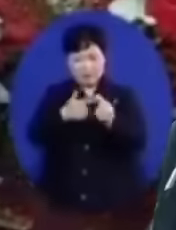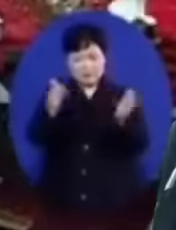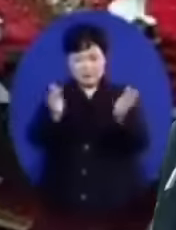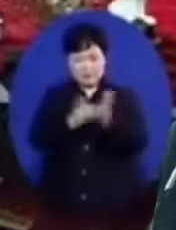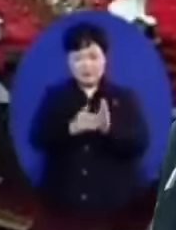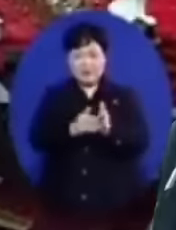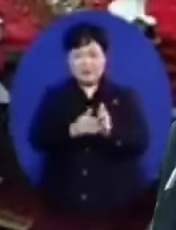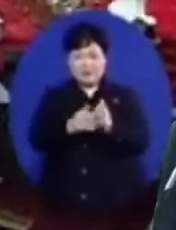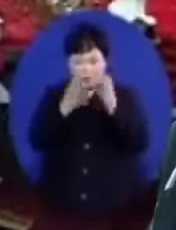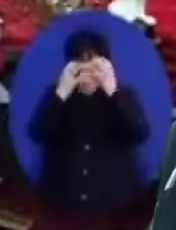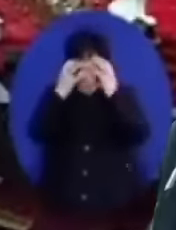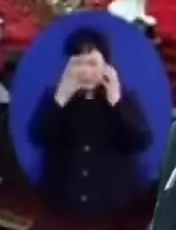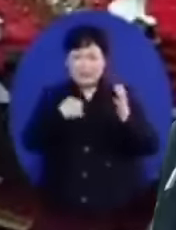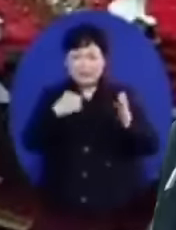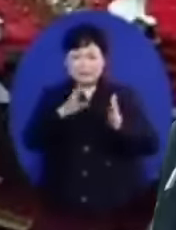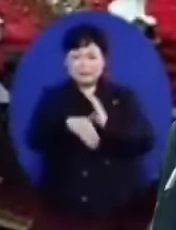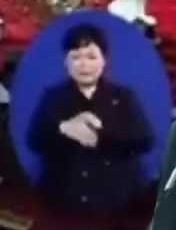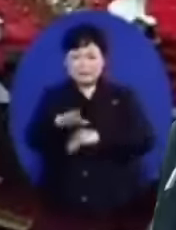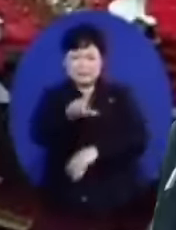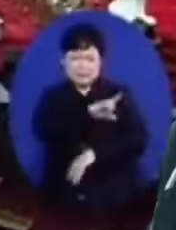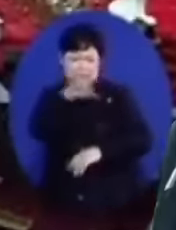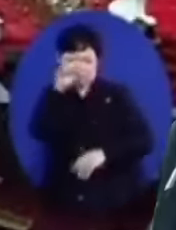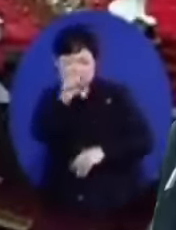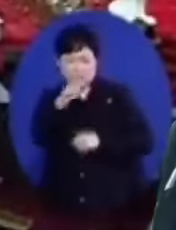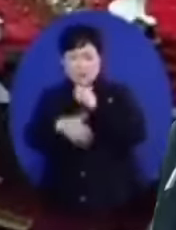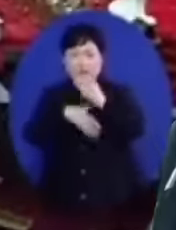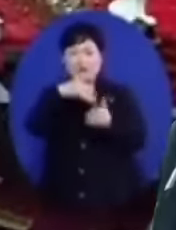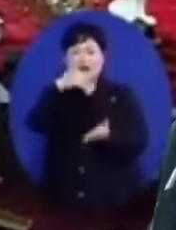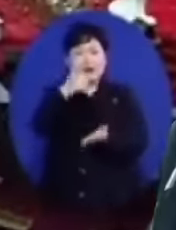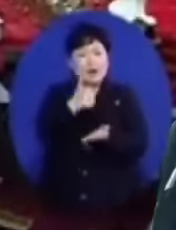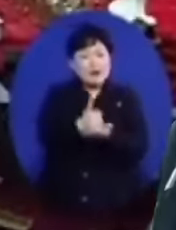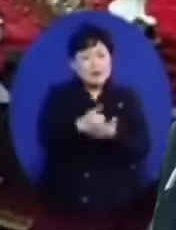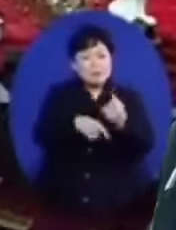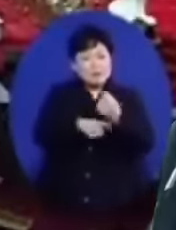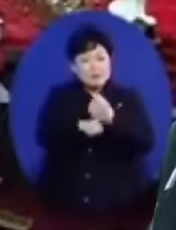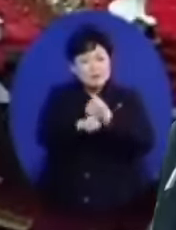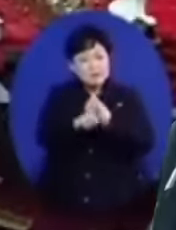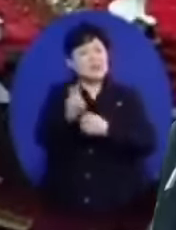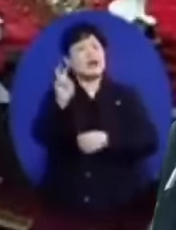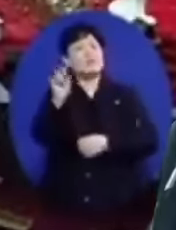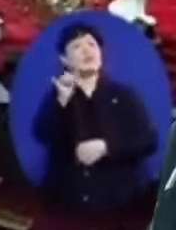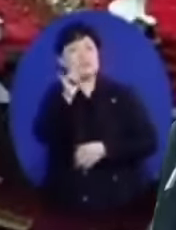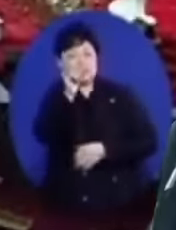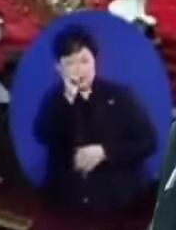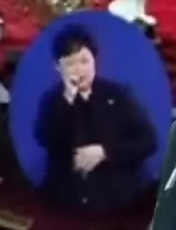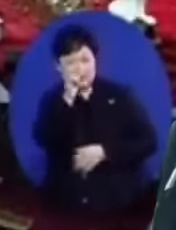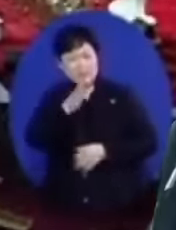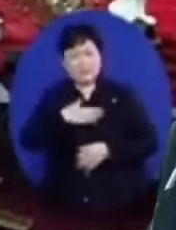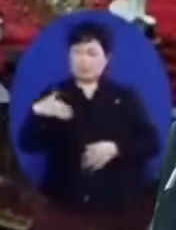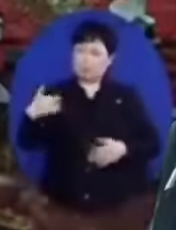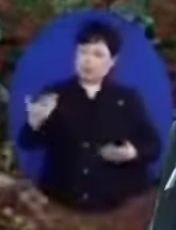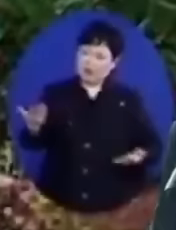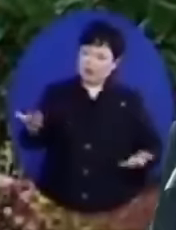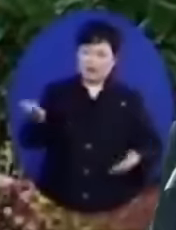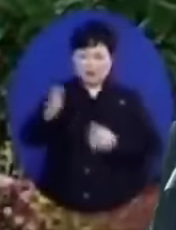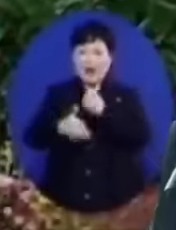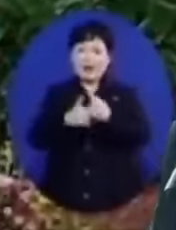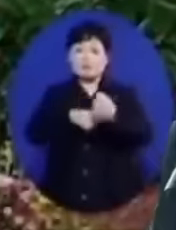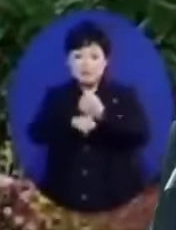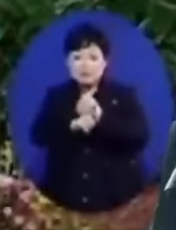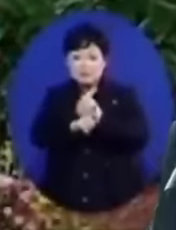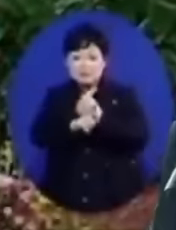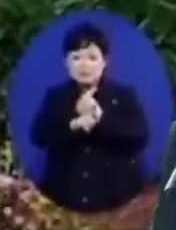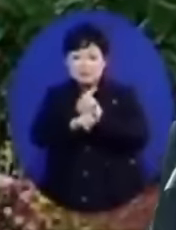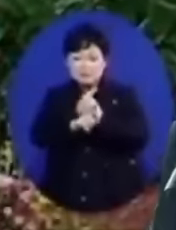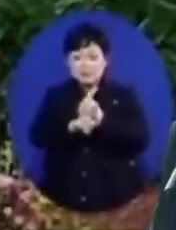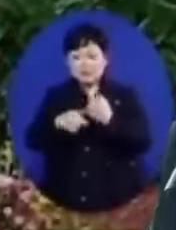올바른 반응을 하는 것은 하나님이 무슨 뜻이 있을 것이다. 나는 모르겠지만은 하나님이 거의